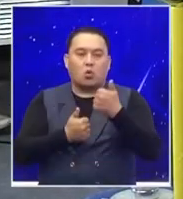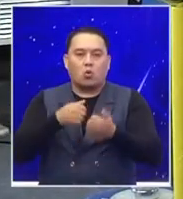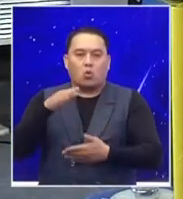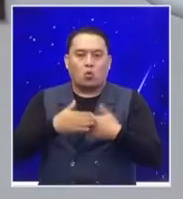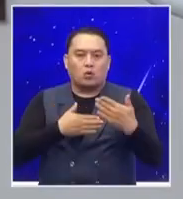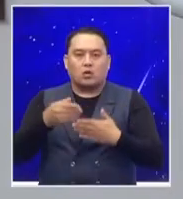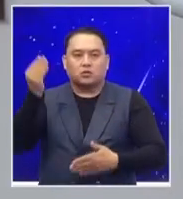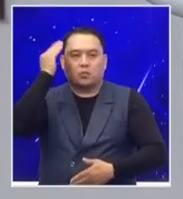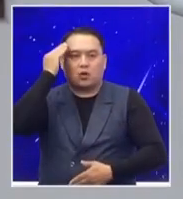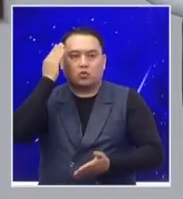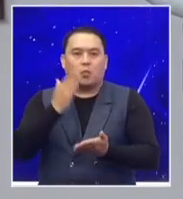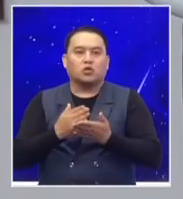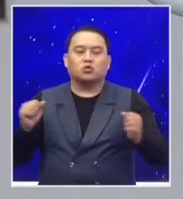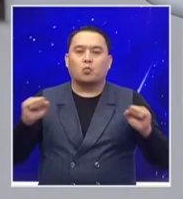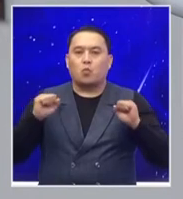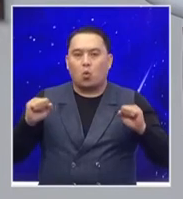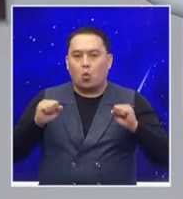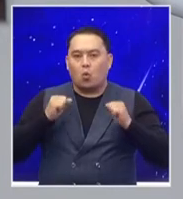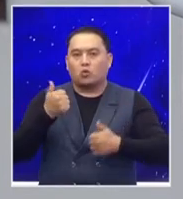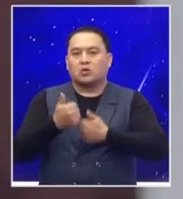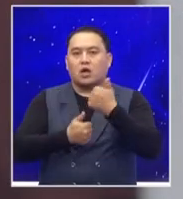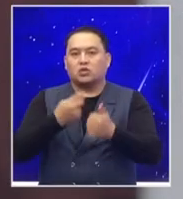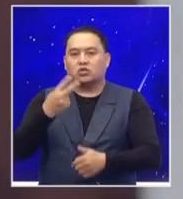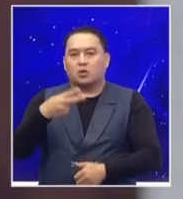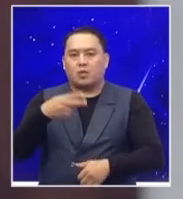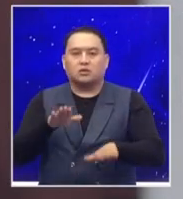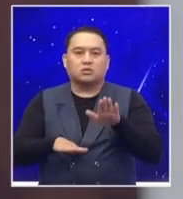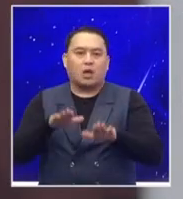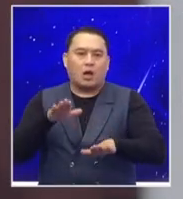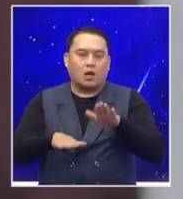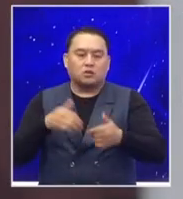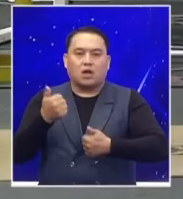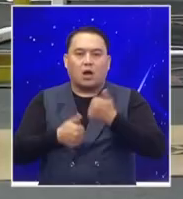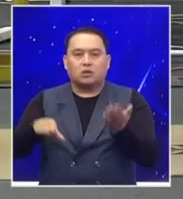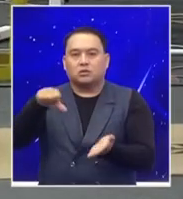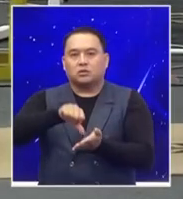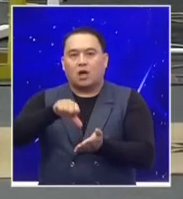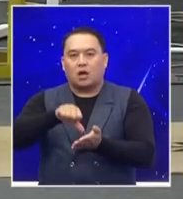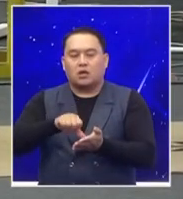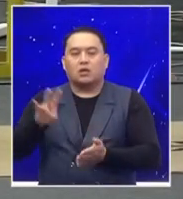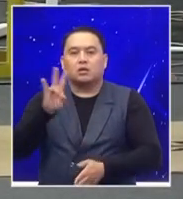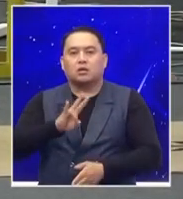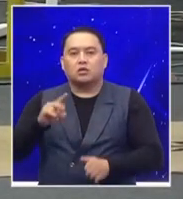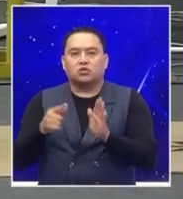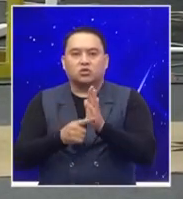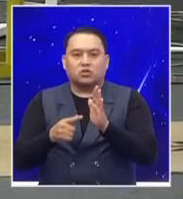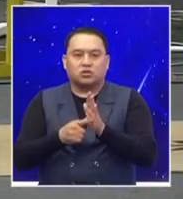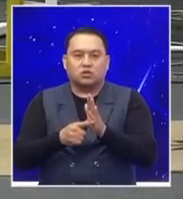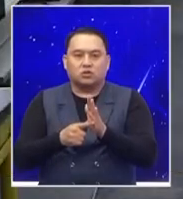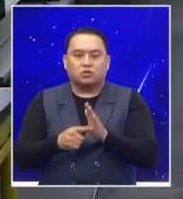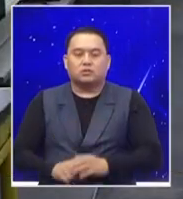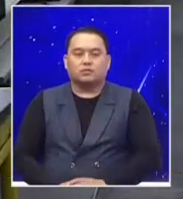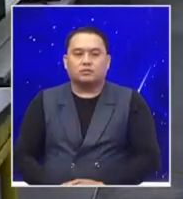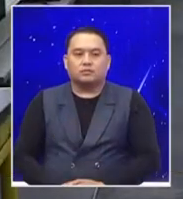бапкерлер. Айта кетейік, спортшылар ел біріншілігінде 20 түрлі салмақ бойынша сайысқа түседі. Жеңімпаздар қарашаның 7-сі күні белгілі болады.